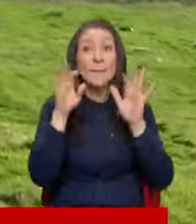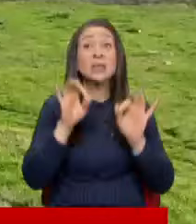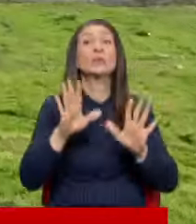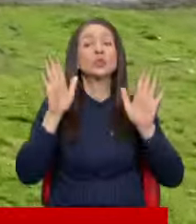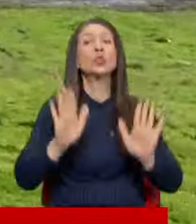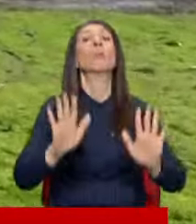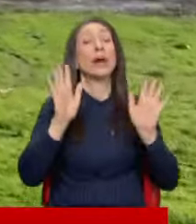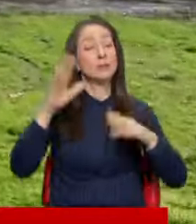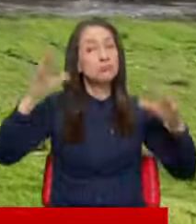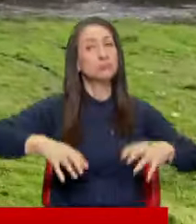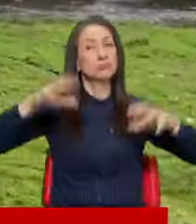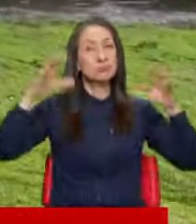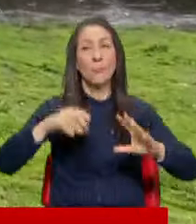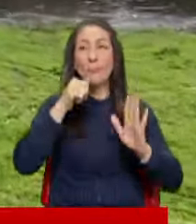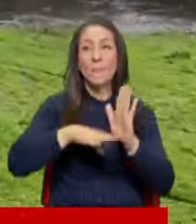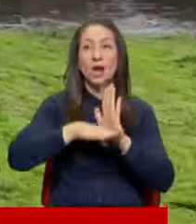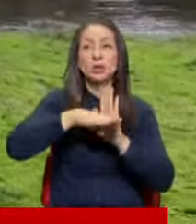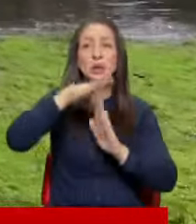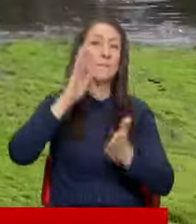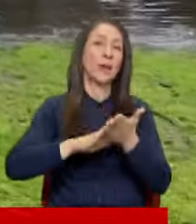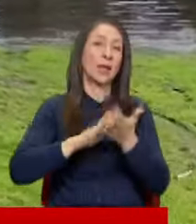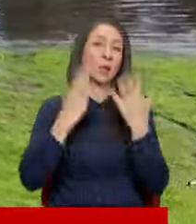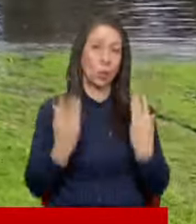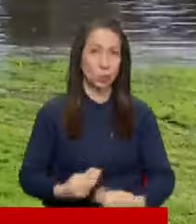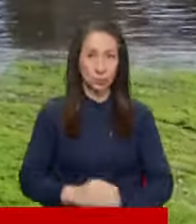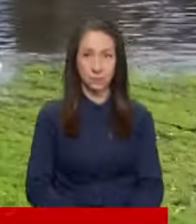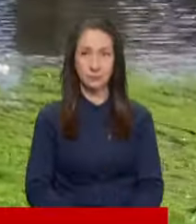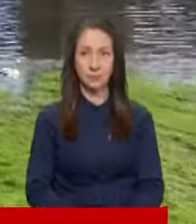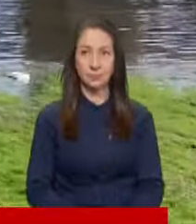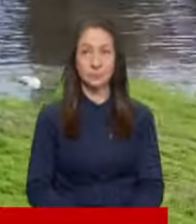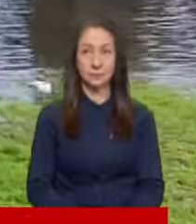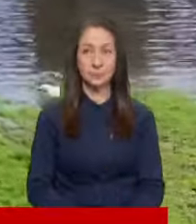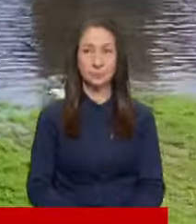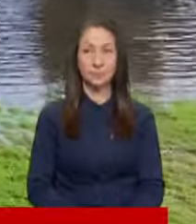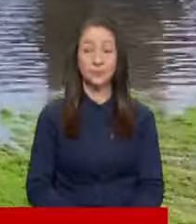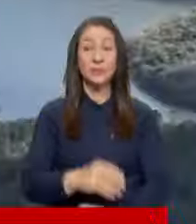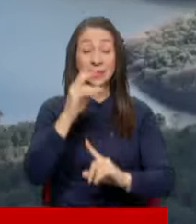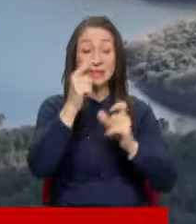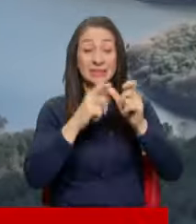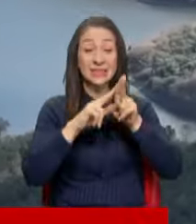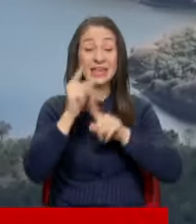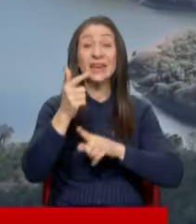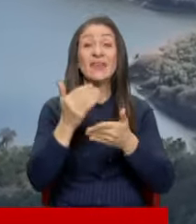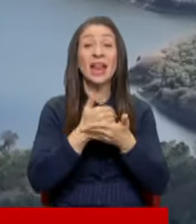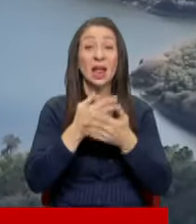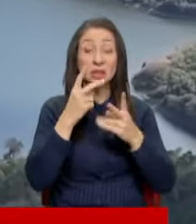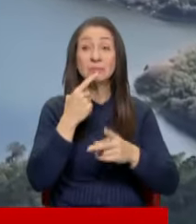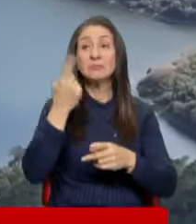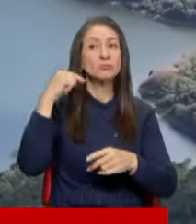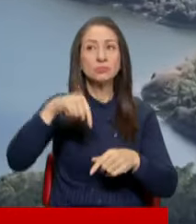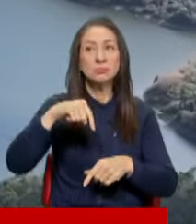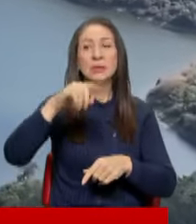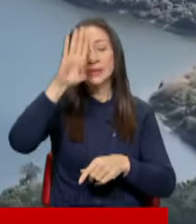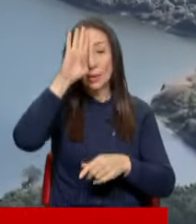devam eden yağışlar barajlara da Bereket getirdi İSKİ verileri açıkladı geçen sene Bugün